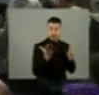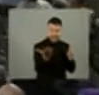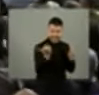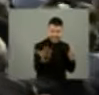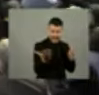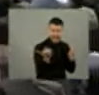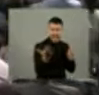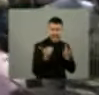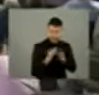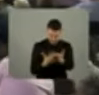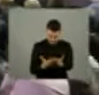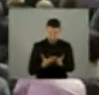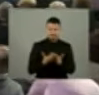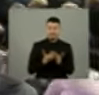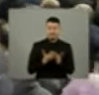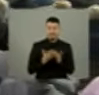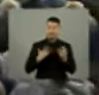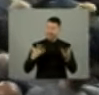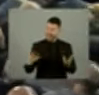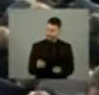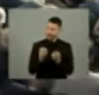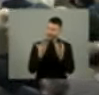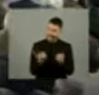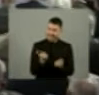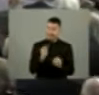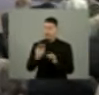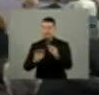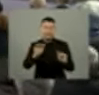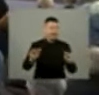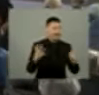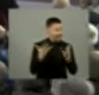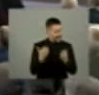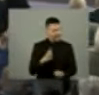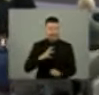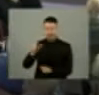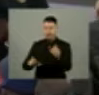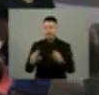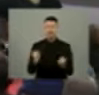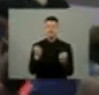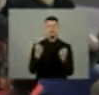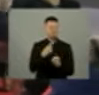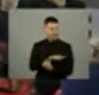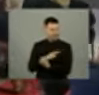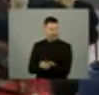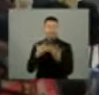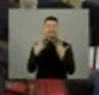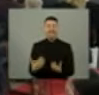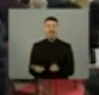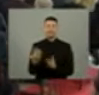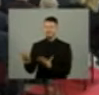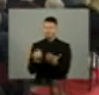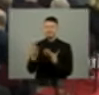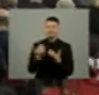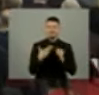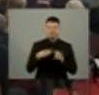αρχίζω, Δημήτρη Τερζή, και συντάσσομαι με τον κύριο Κουσούλη. Εγώ από αυτό που άκουσα τώρα δεν καταλαβαίνω καμία πρόθεση να πάμε